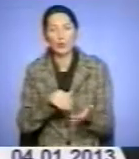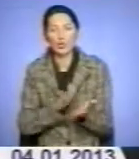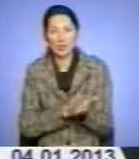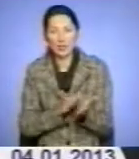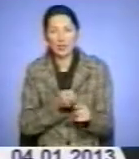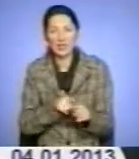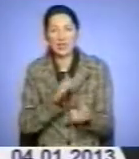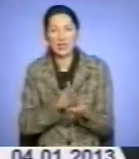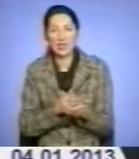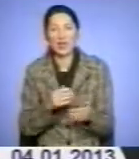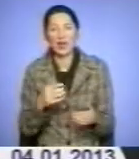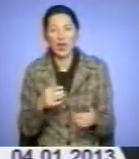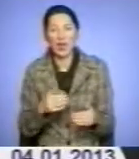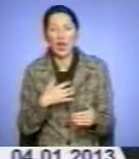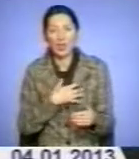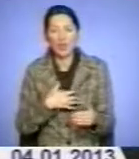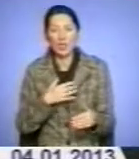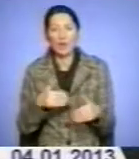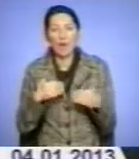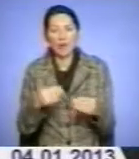є важливим етапом у